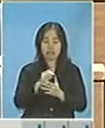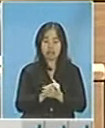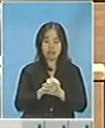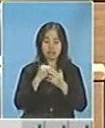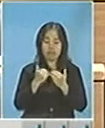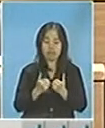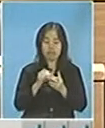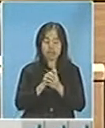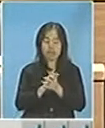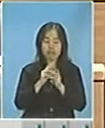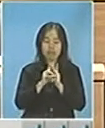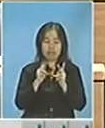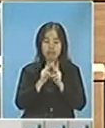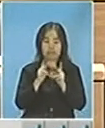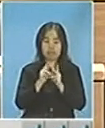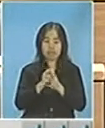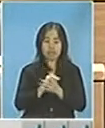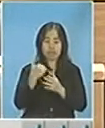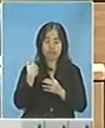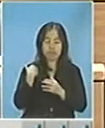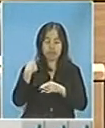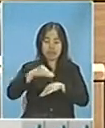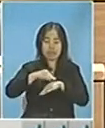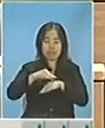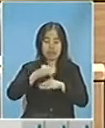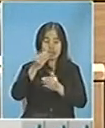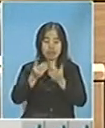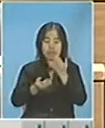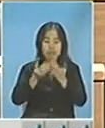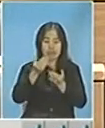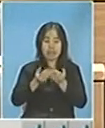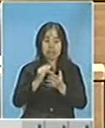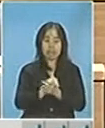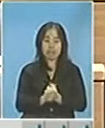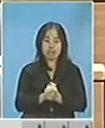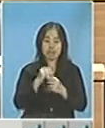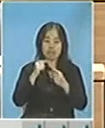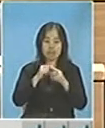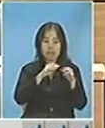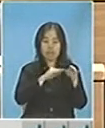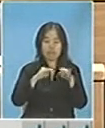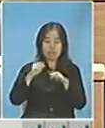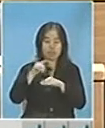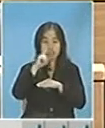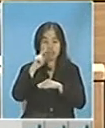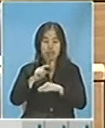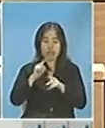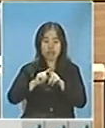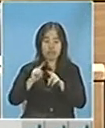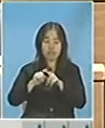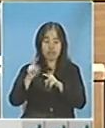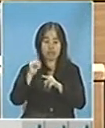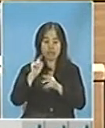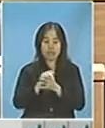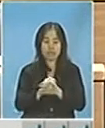ของกพ.เนี่ยจะมีตำแหน่งรองรับให้หรือไม่อย่างนี้เป็นต้นครับความพร้อมต่างๆเหล่านี้นะครับก็คงจะต้องตามมาหลังจากที่กฎหมาย